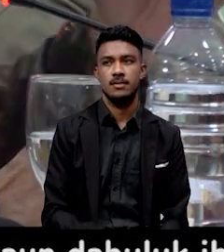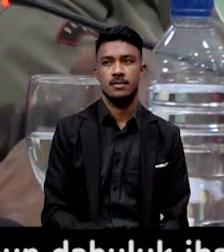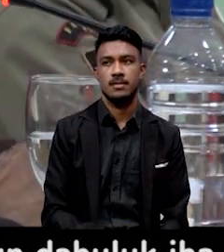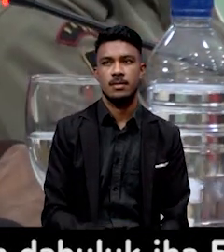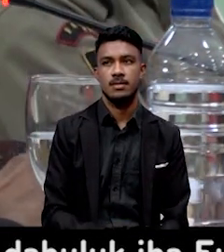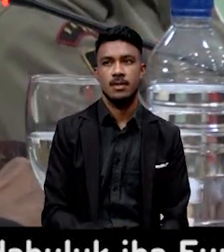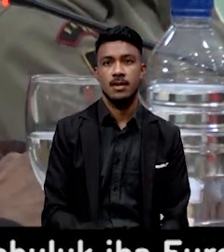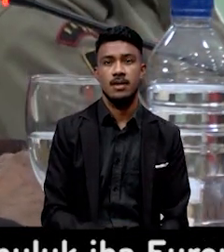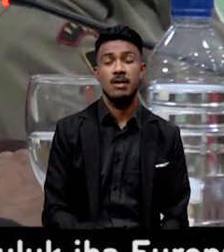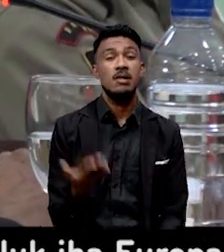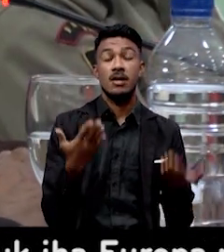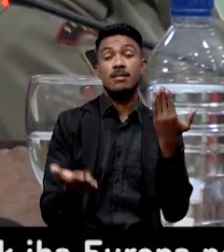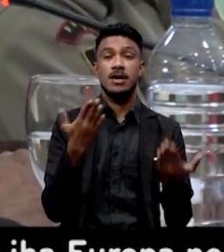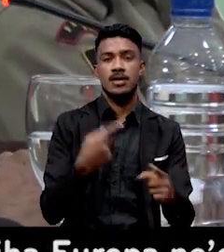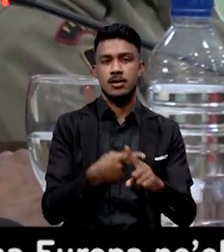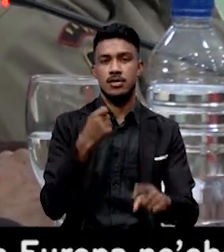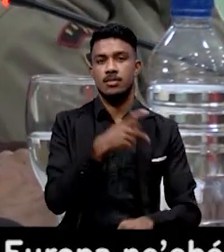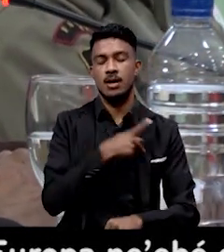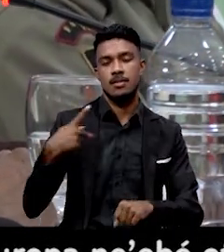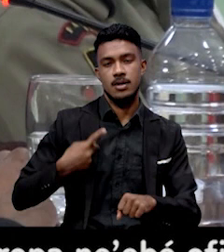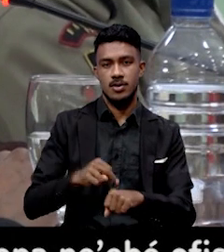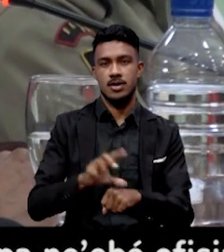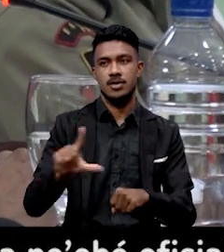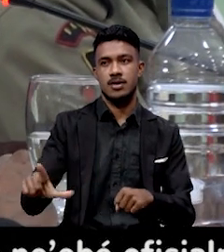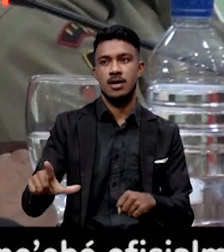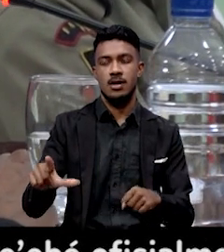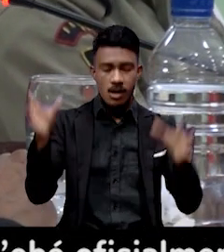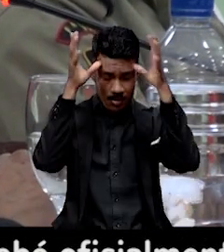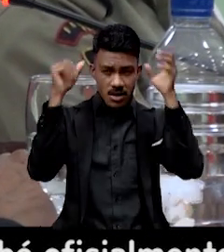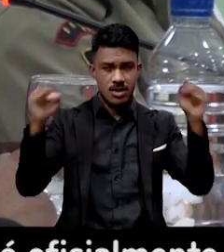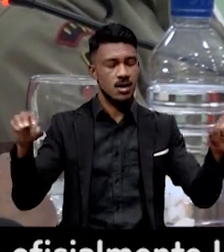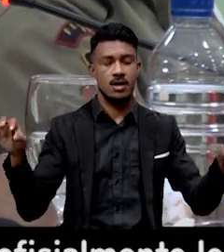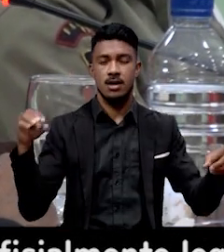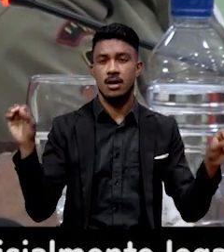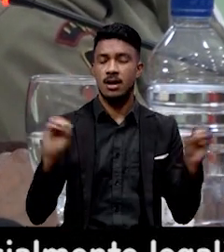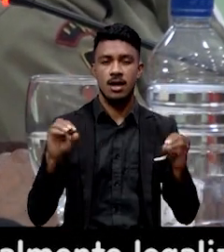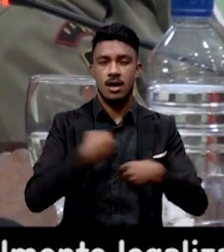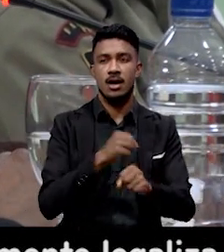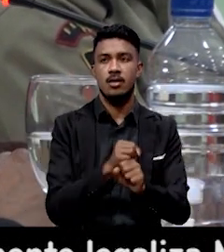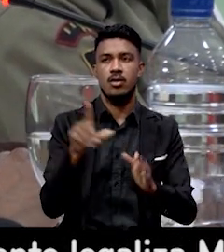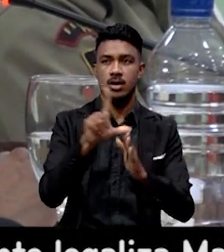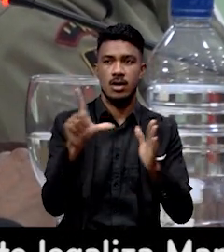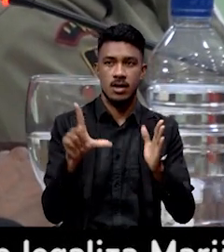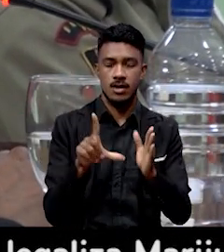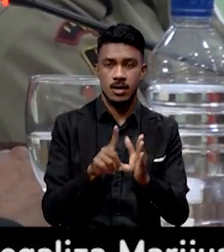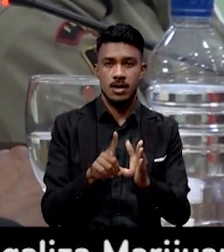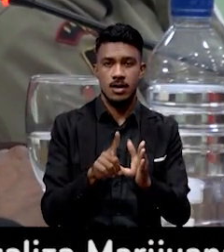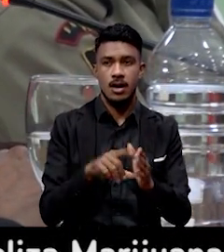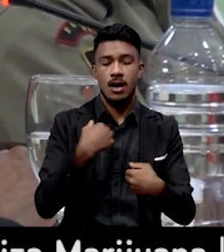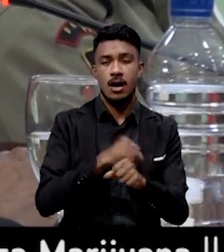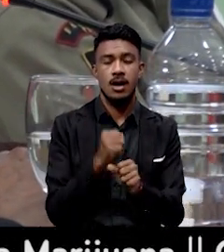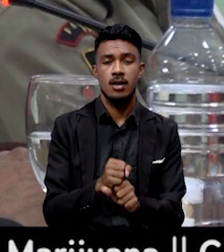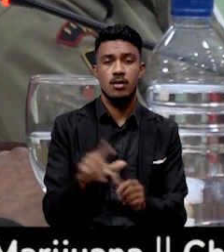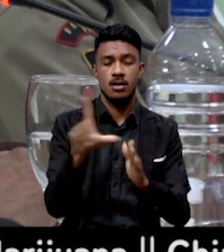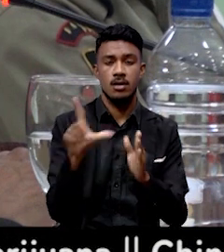Ini depende usaha parlamento nacional usaha lei. Presiden tidak report kalau halu lei. Asyik harus apa presiden halu lei harus apa presiden tidak report kalau